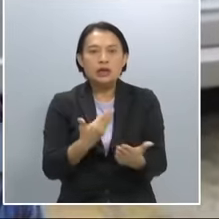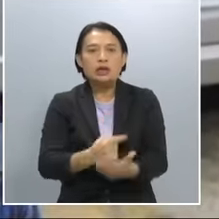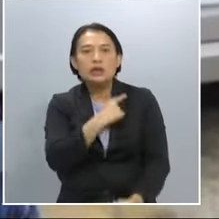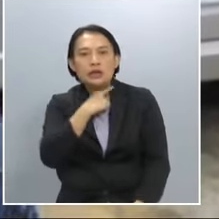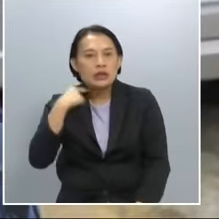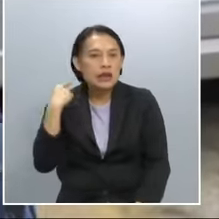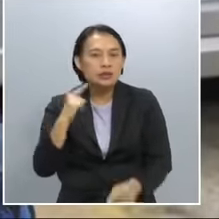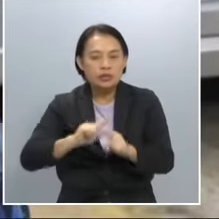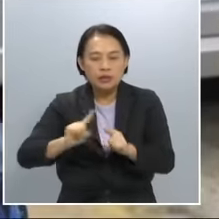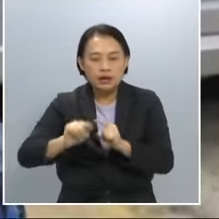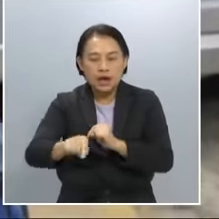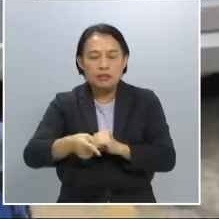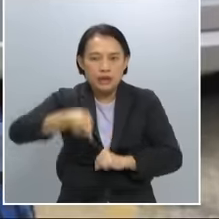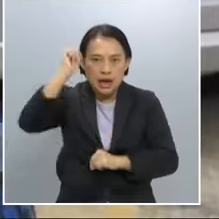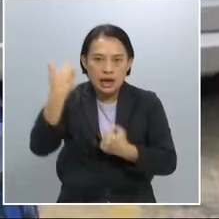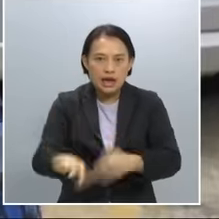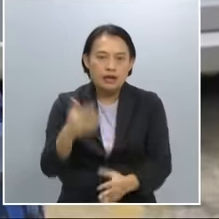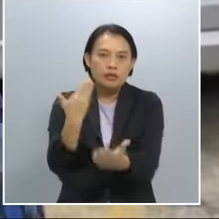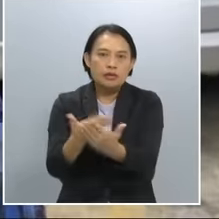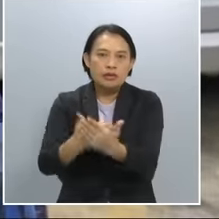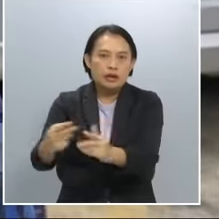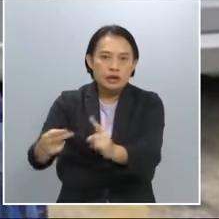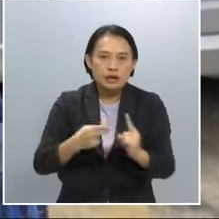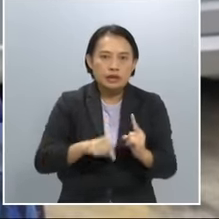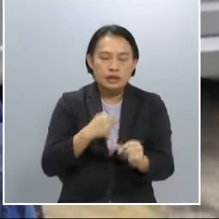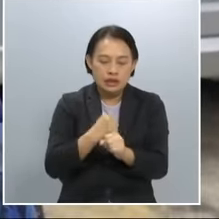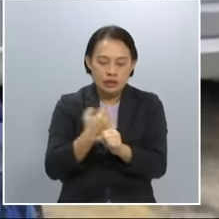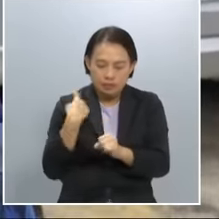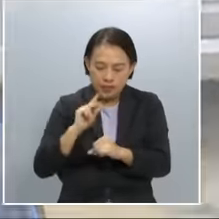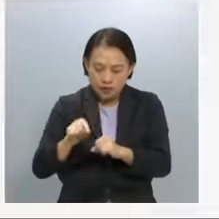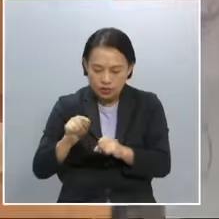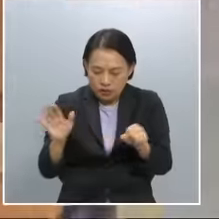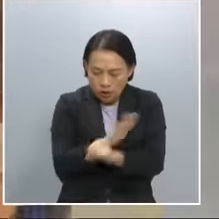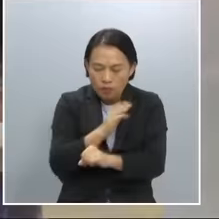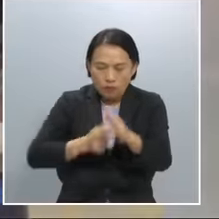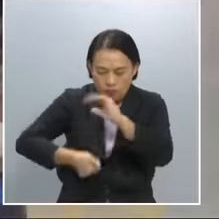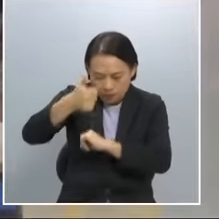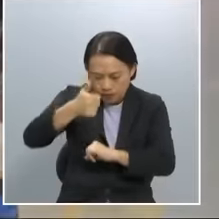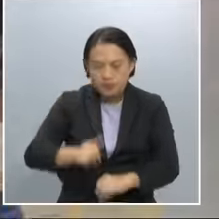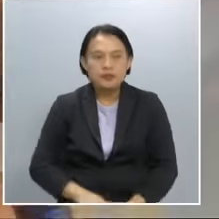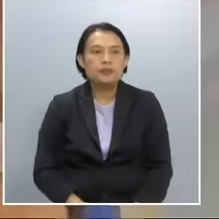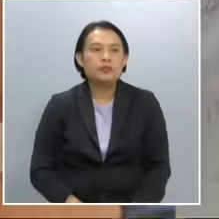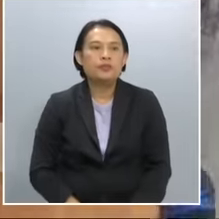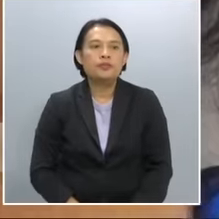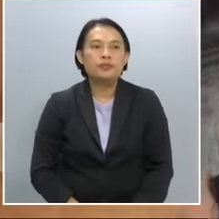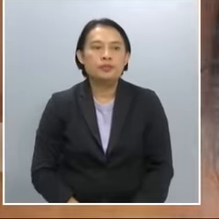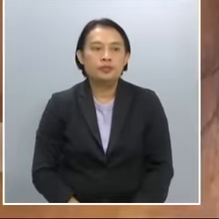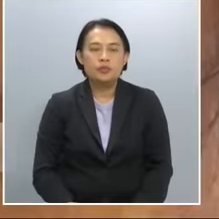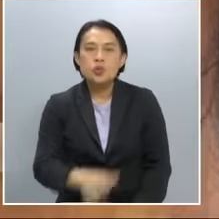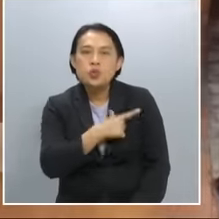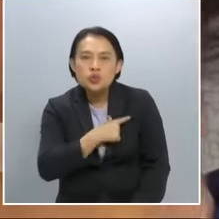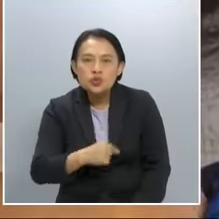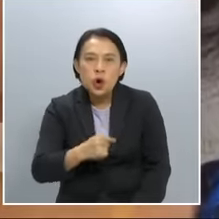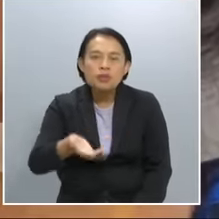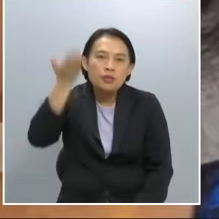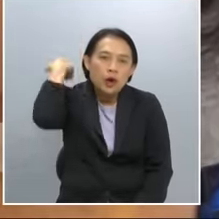แย่ขอเอาเงินก้อนนี้ไปให้เกิดประโยชน์สูงสุด ทำนี้มานานแล้วชอบมาตั้งแต่สมัยรุ่นพ่อตั้